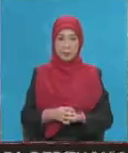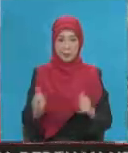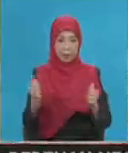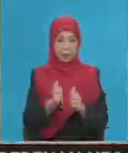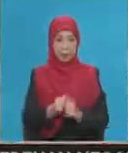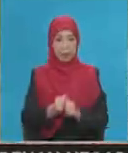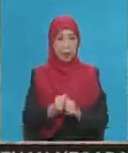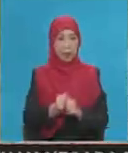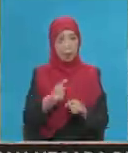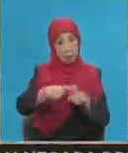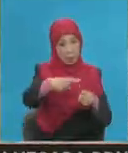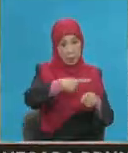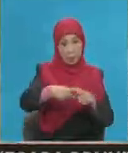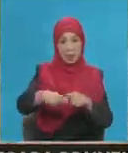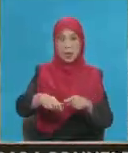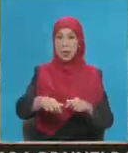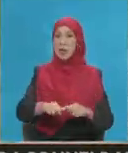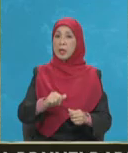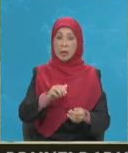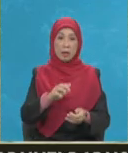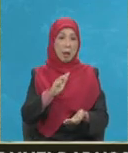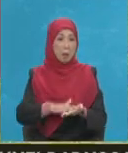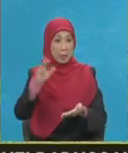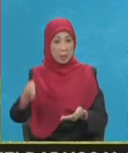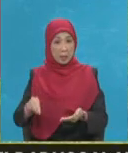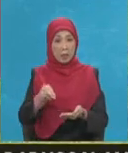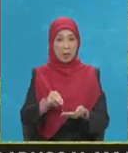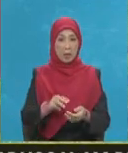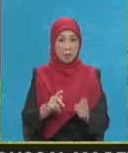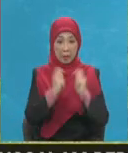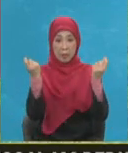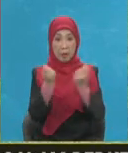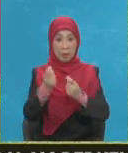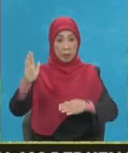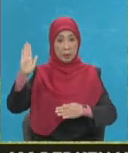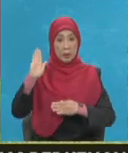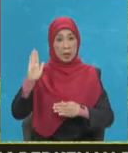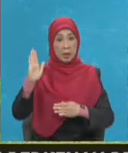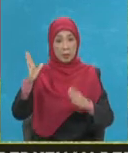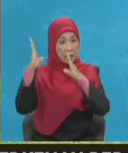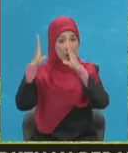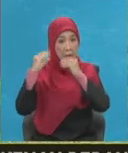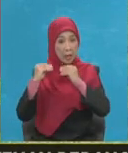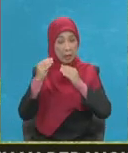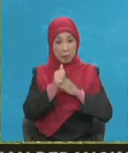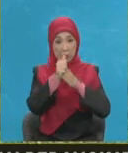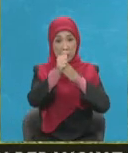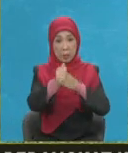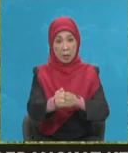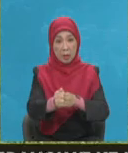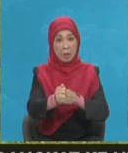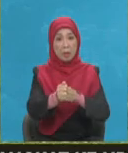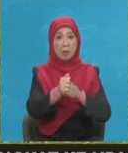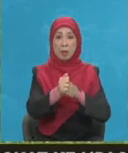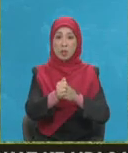Dengan pelbagai latar belakang akademik dan profesion, pasukan pembaca ikrar dihasrat berupaya menjadi pemangkin dan